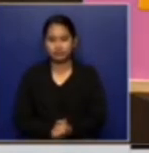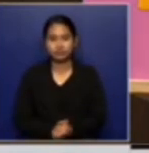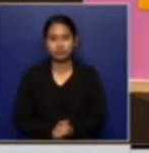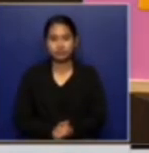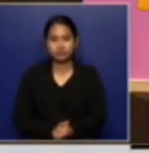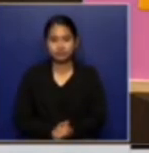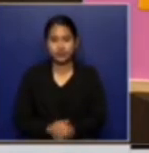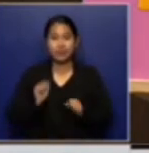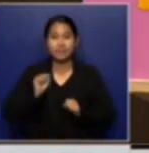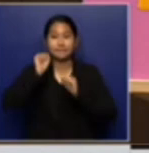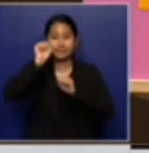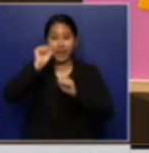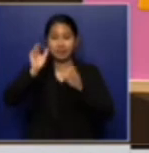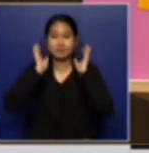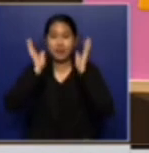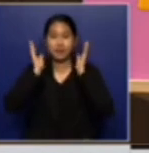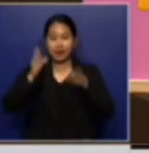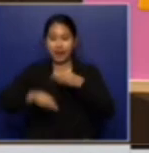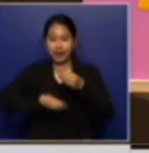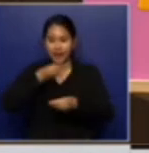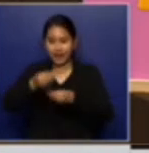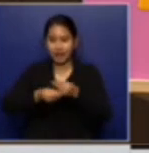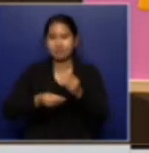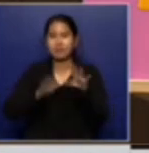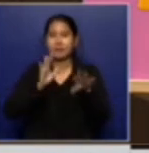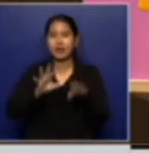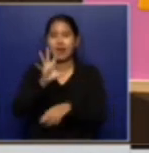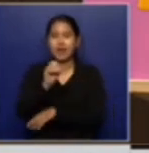ประกาศขายโรงแรมไม่ต่ำกว่าครึ่งหนึ่ง